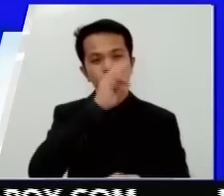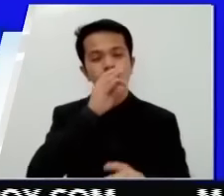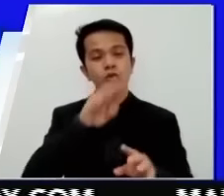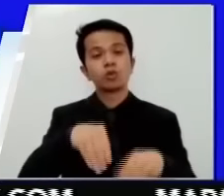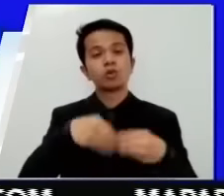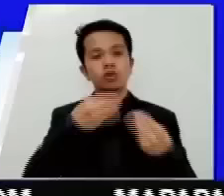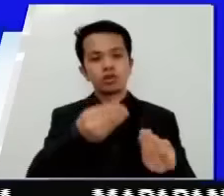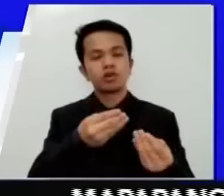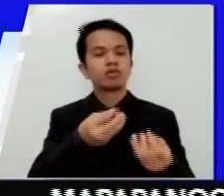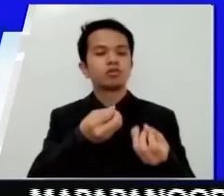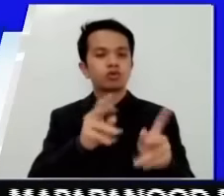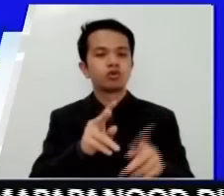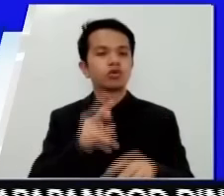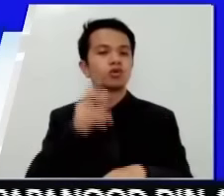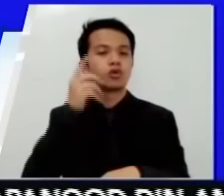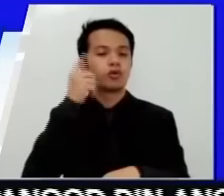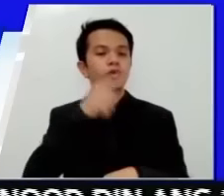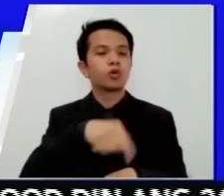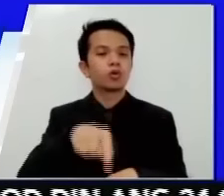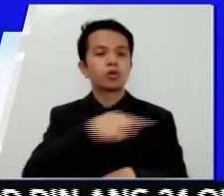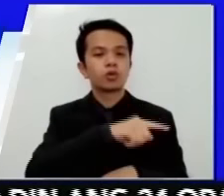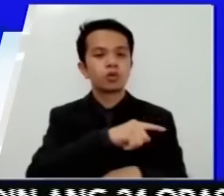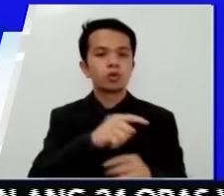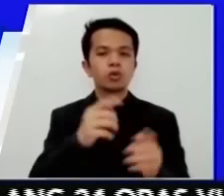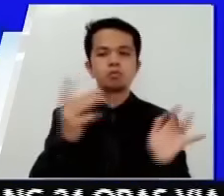pagkakataon na makakontak,